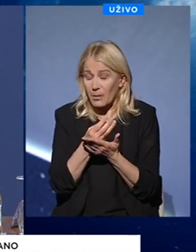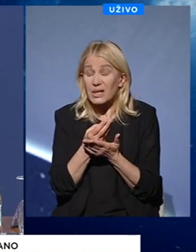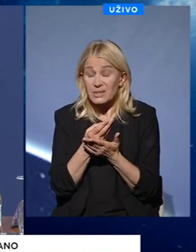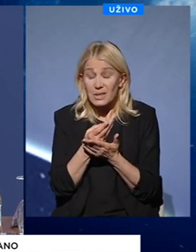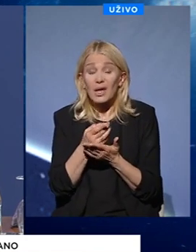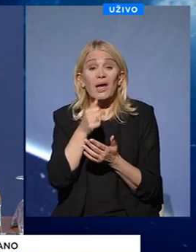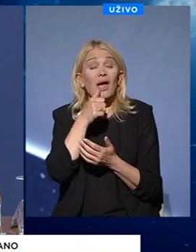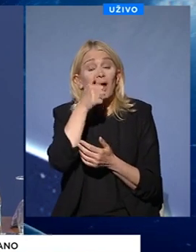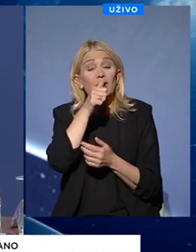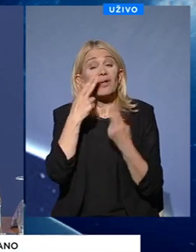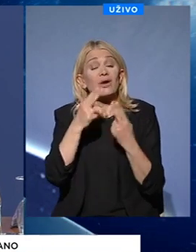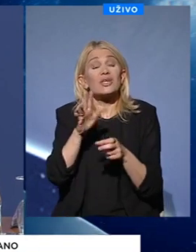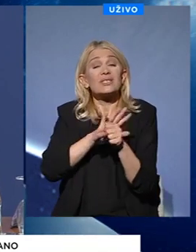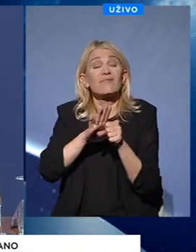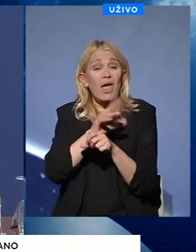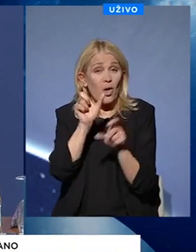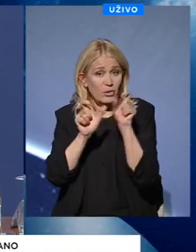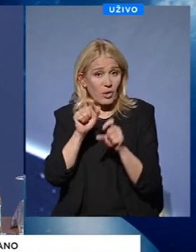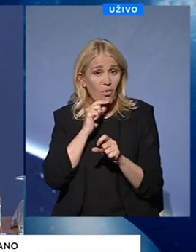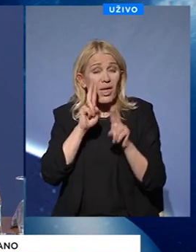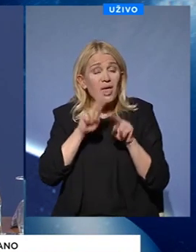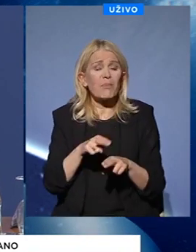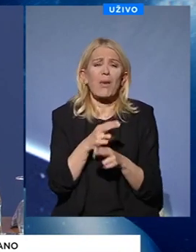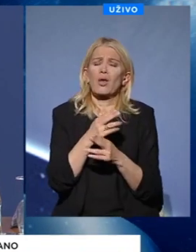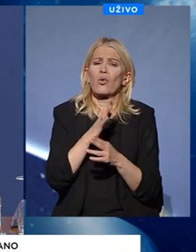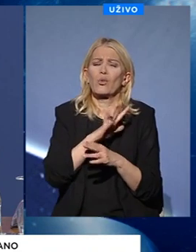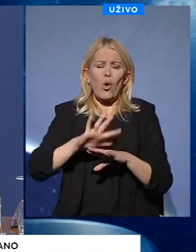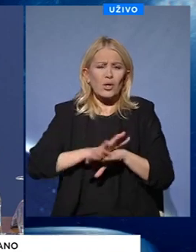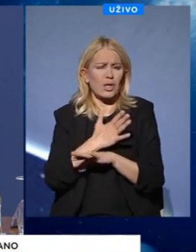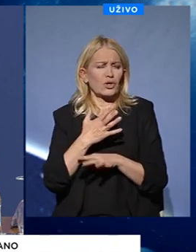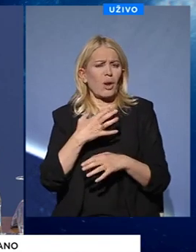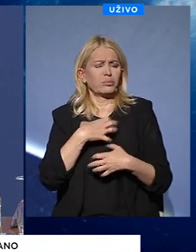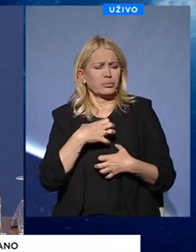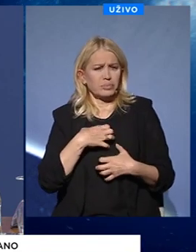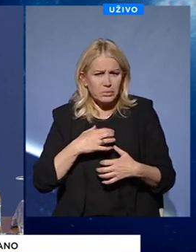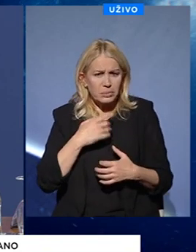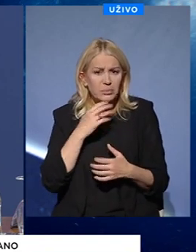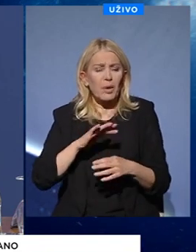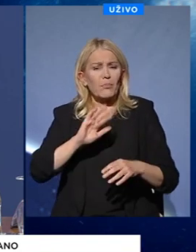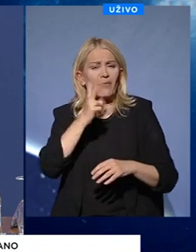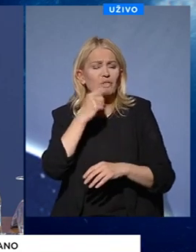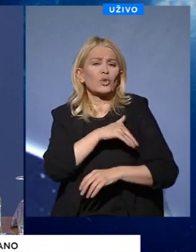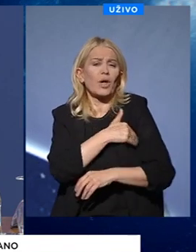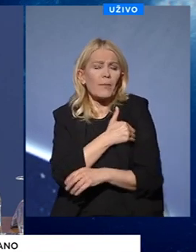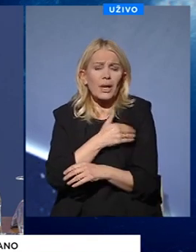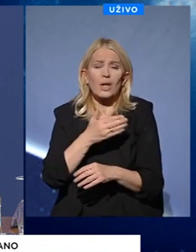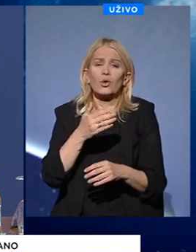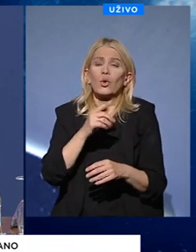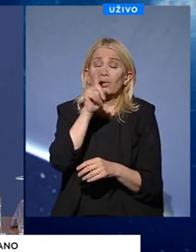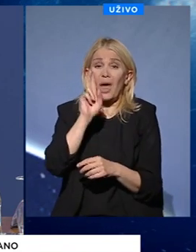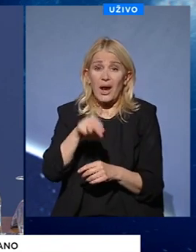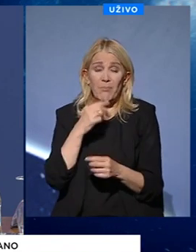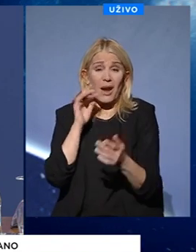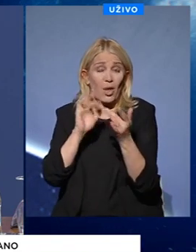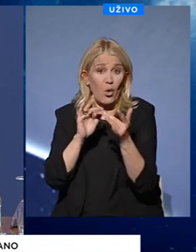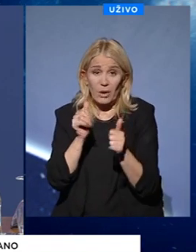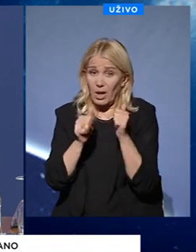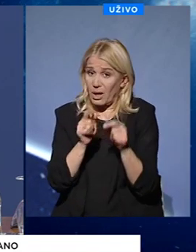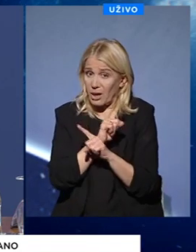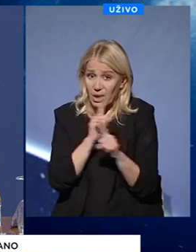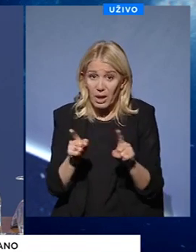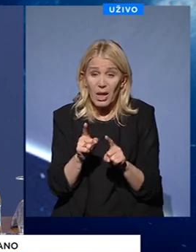bitno jeste da sve osobe koje imaju bilo kakve simptome respiratorne infekcije ili povišenu temperaturu, bez obzira da li su imale kontakt ili nisu,